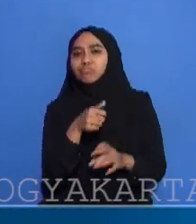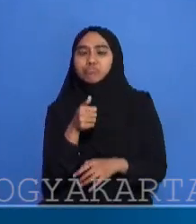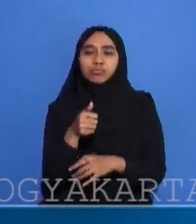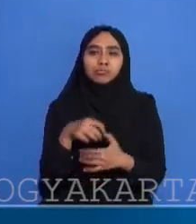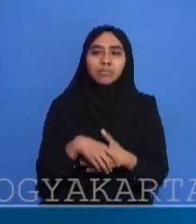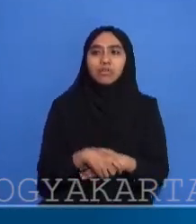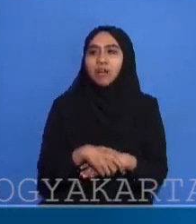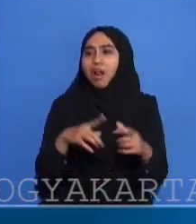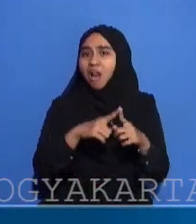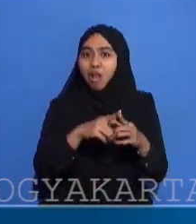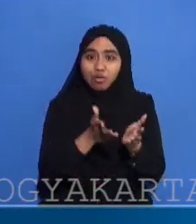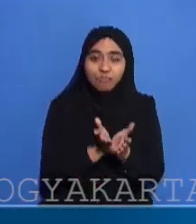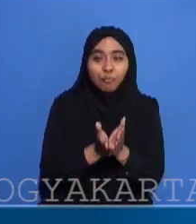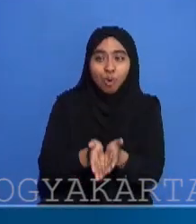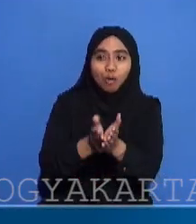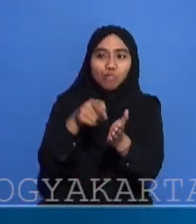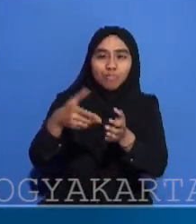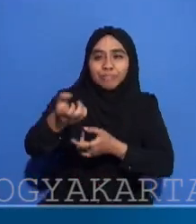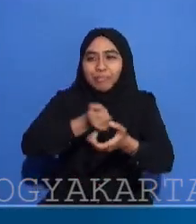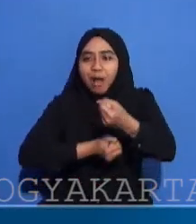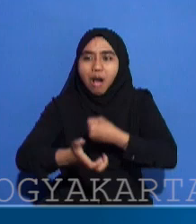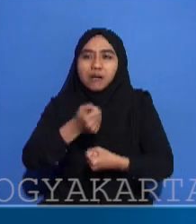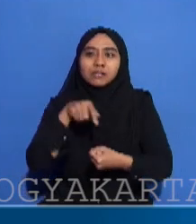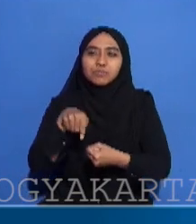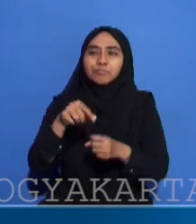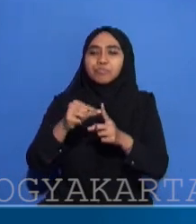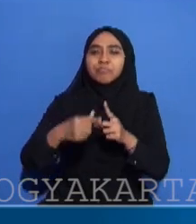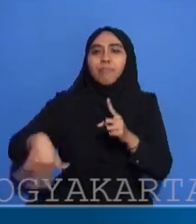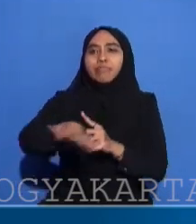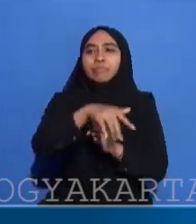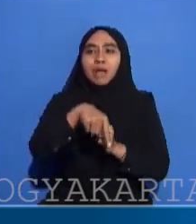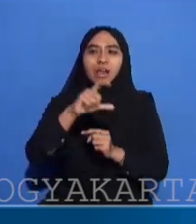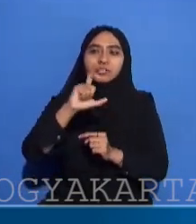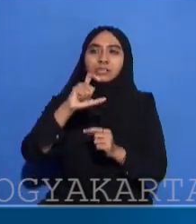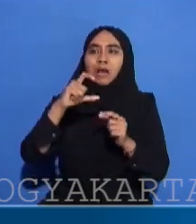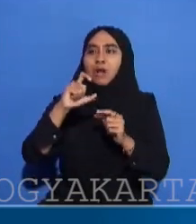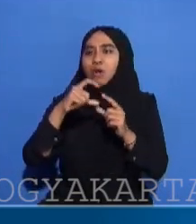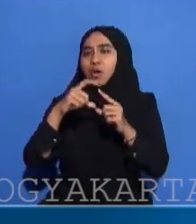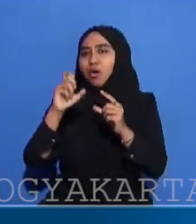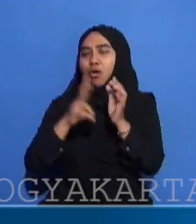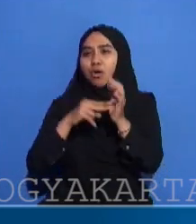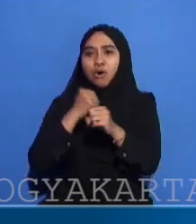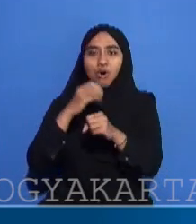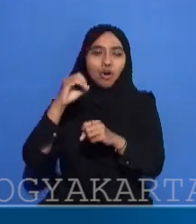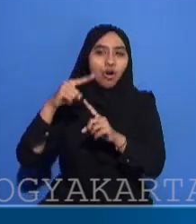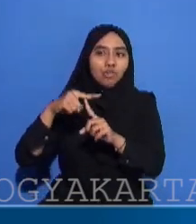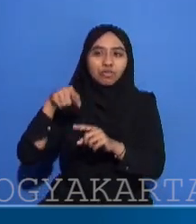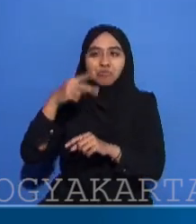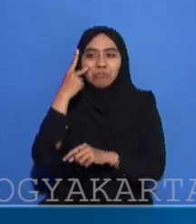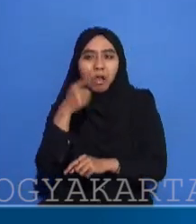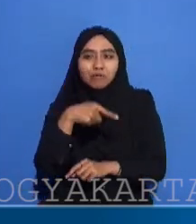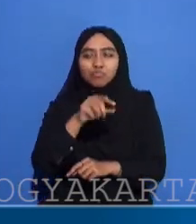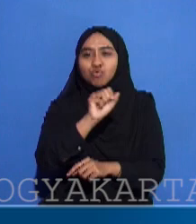Alat mesin penarik perahu nelayan yang terdapat di kawasan Pantai Congot, Temon, Kulon Progo ini sudah sejak 2 bulan terakhir mangkrak dan tak